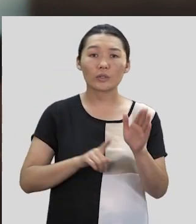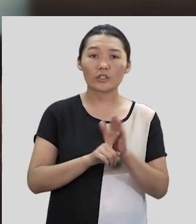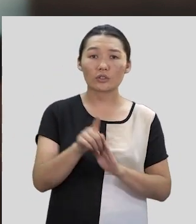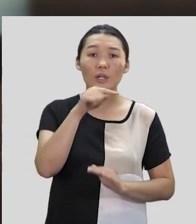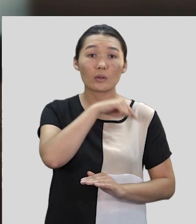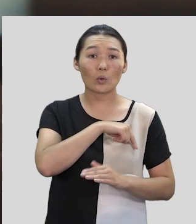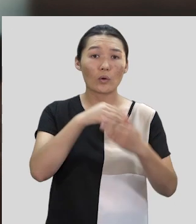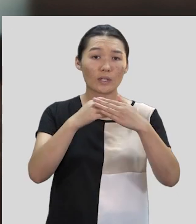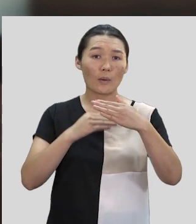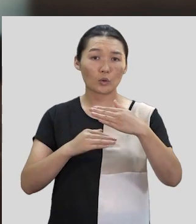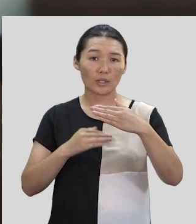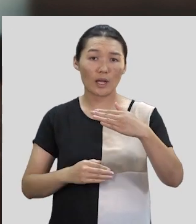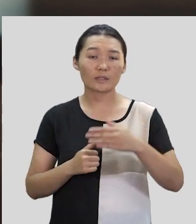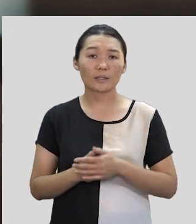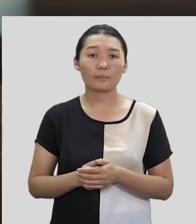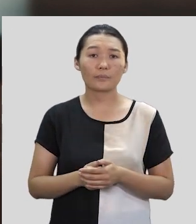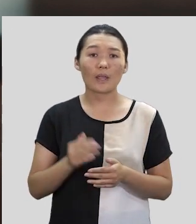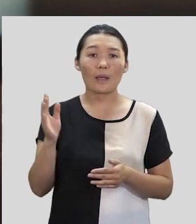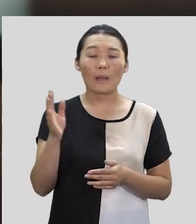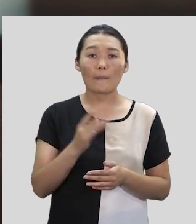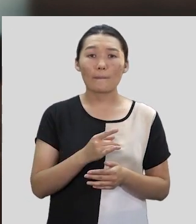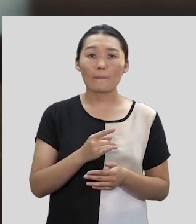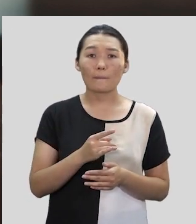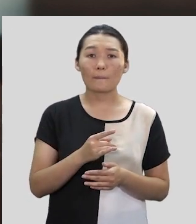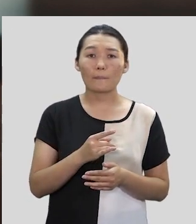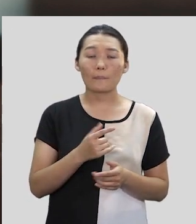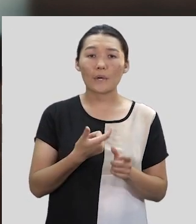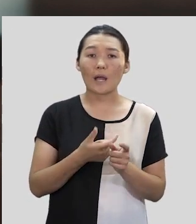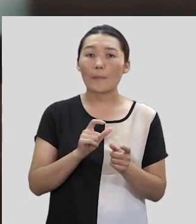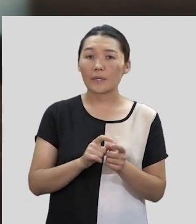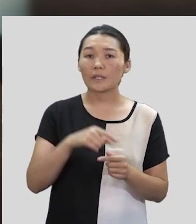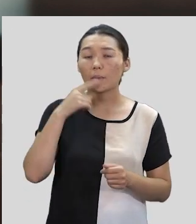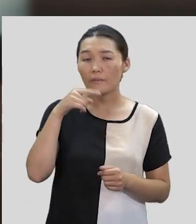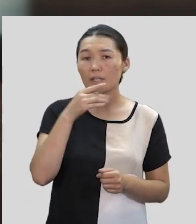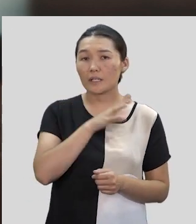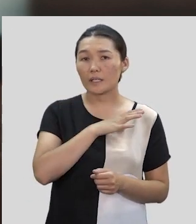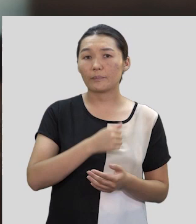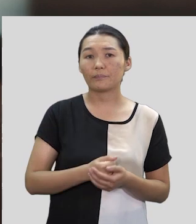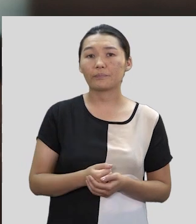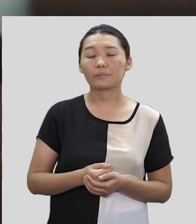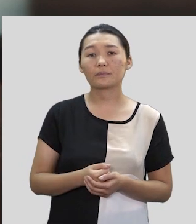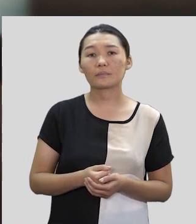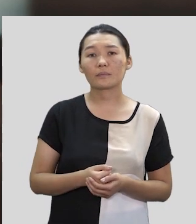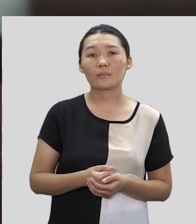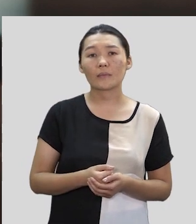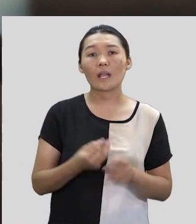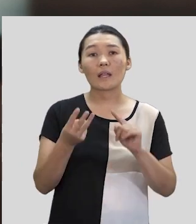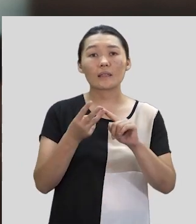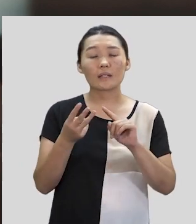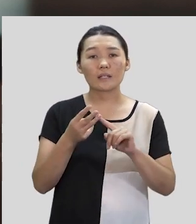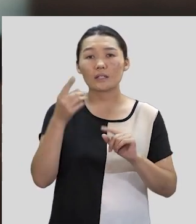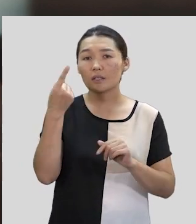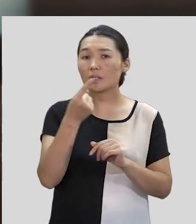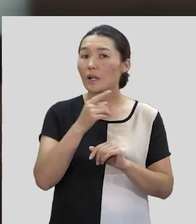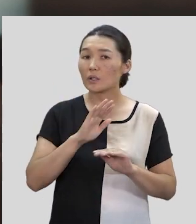опускаться мы действительно сегодня об этом говорили до 3 не одну